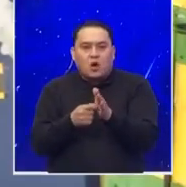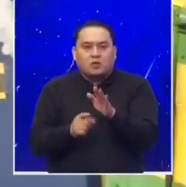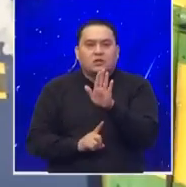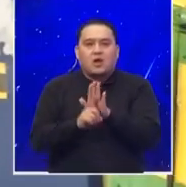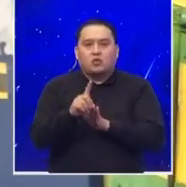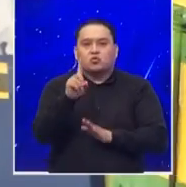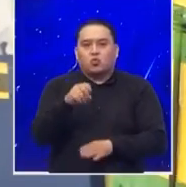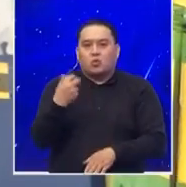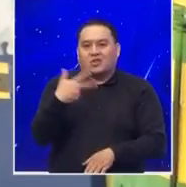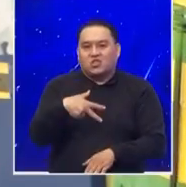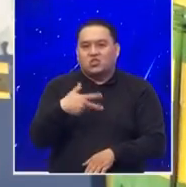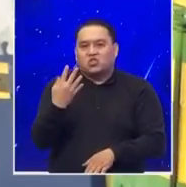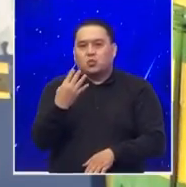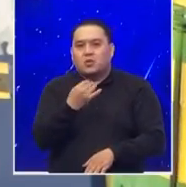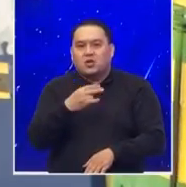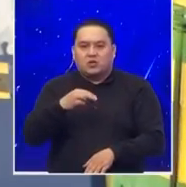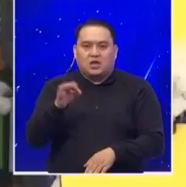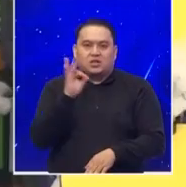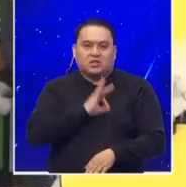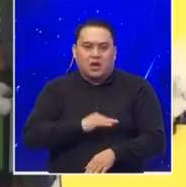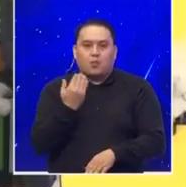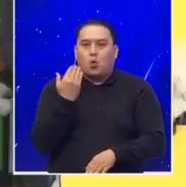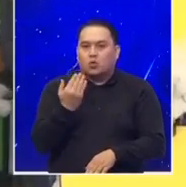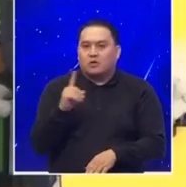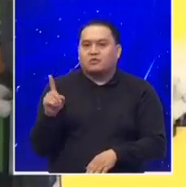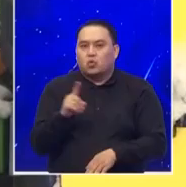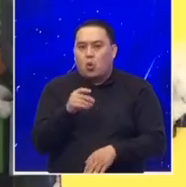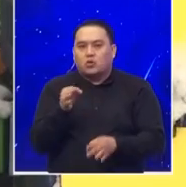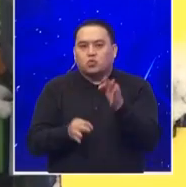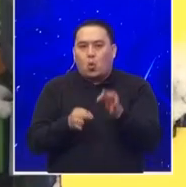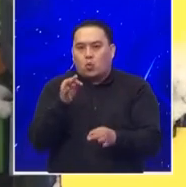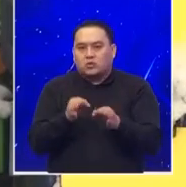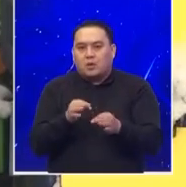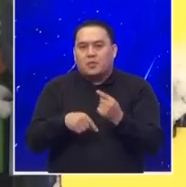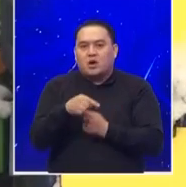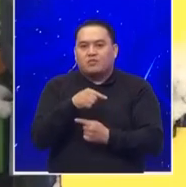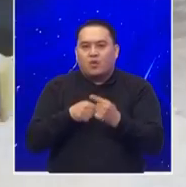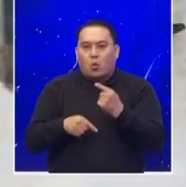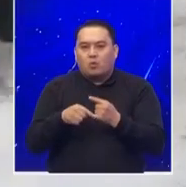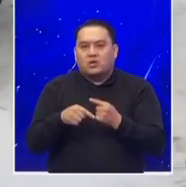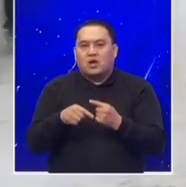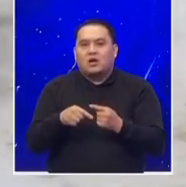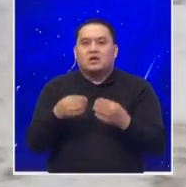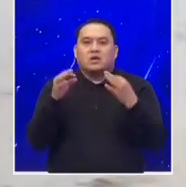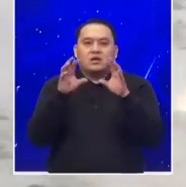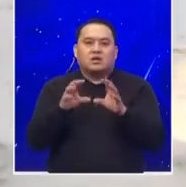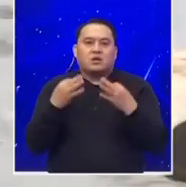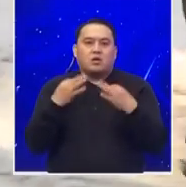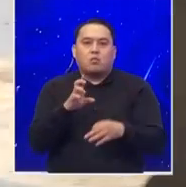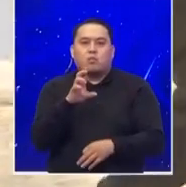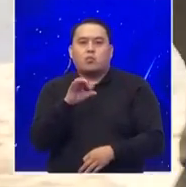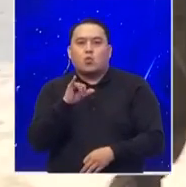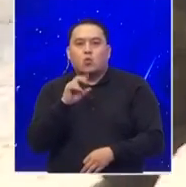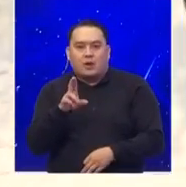заработало 134 миллиона тенге. Сообщается, что осужденные продвигали казино под видом легальных